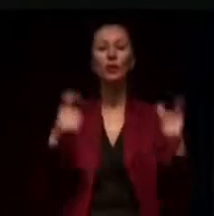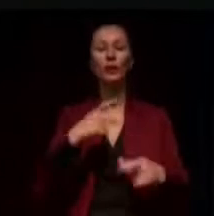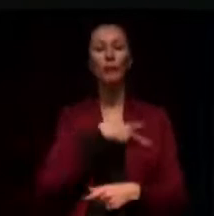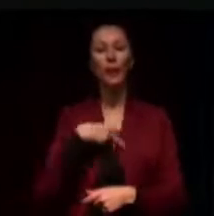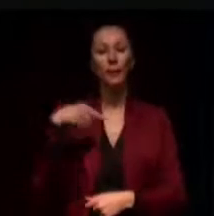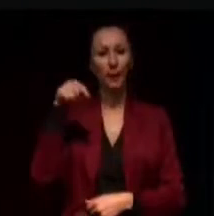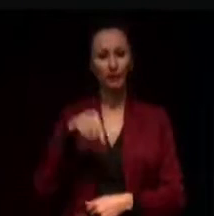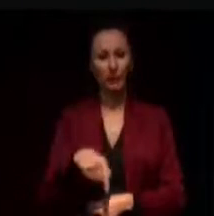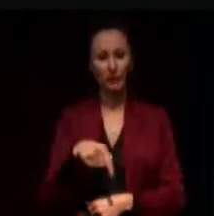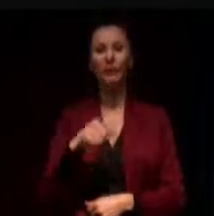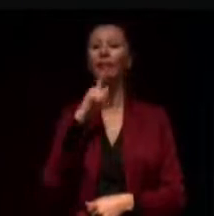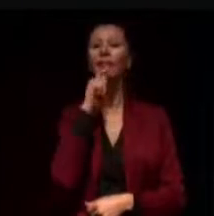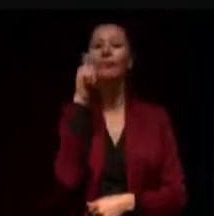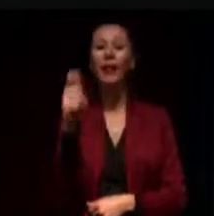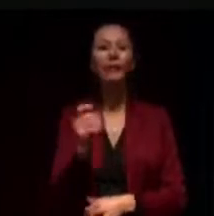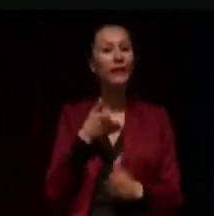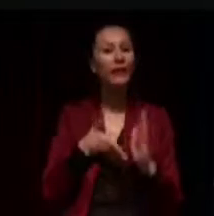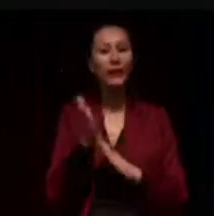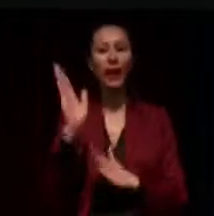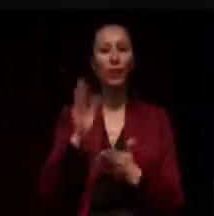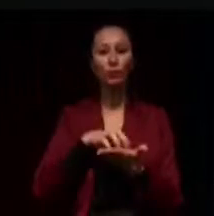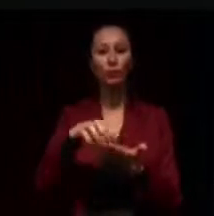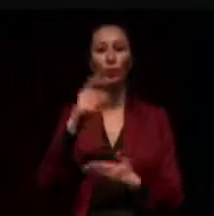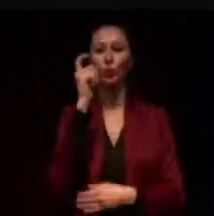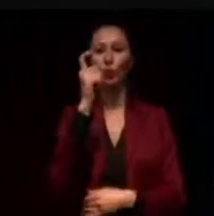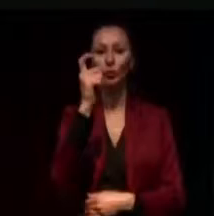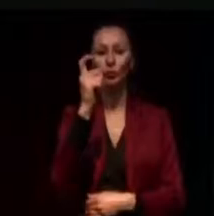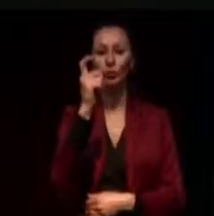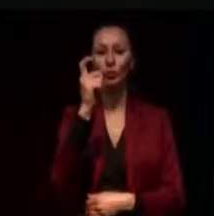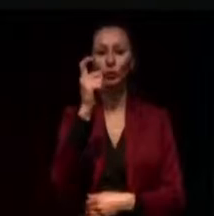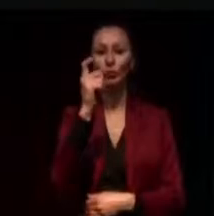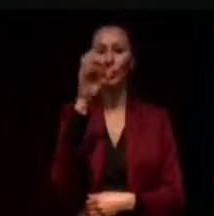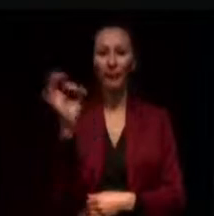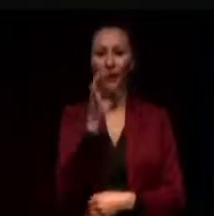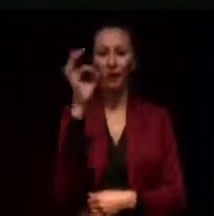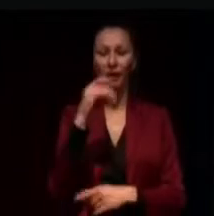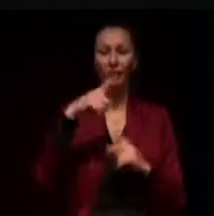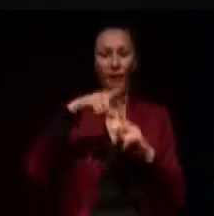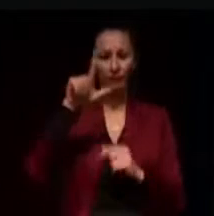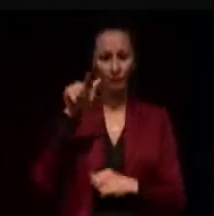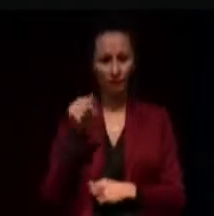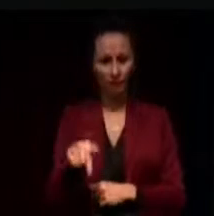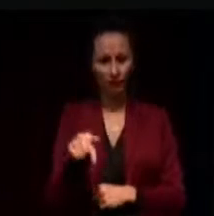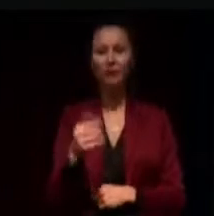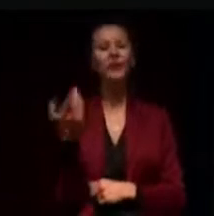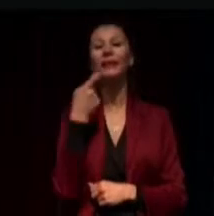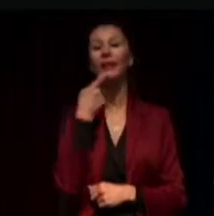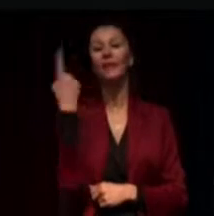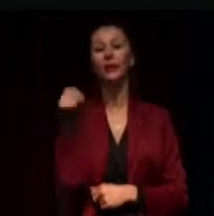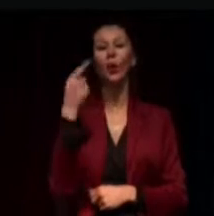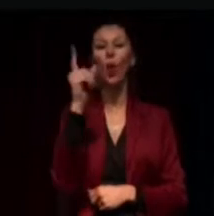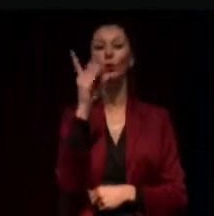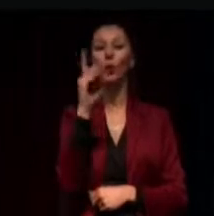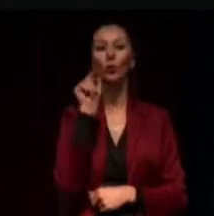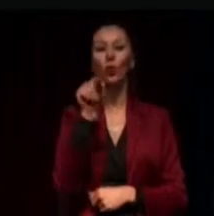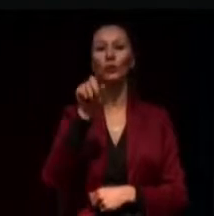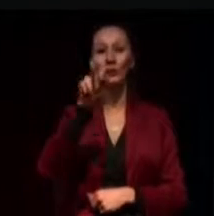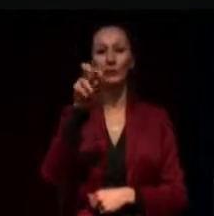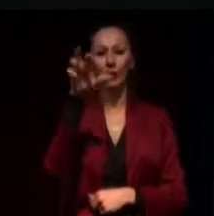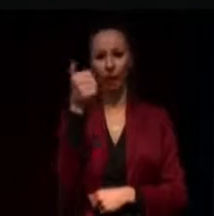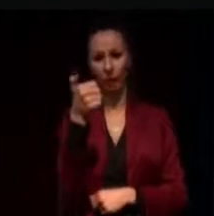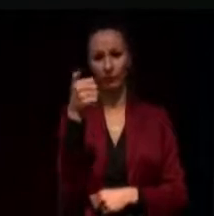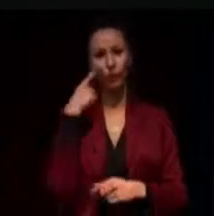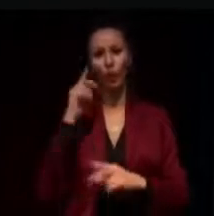Büyükşehir Belediye'mizin teklif edilen gider bütçesi 9 milyar Türk lirası olup geçen yıla oranla